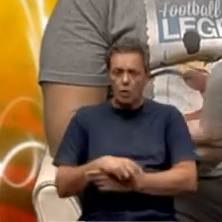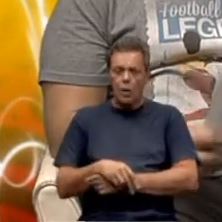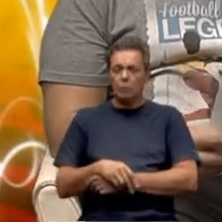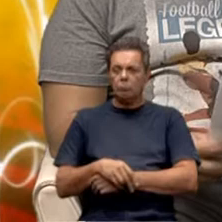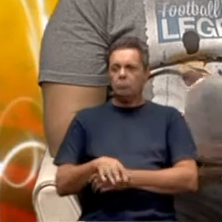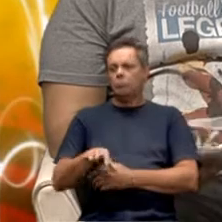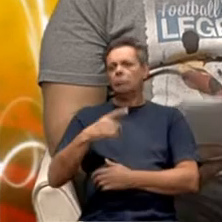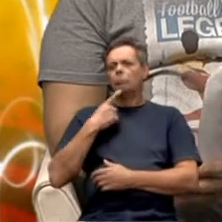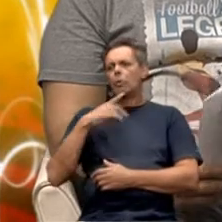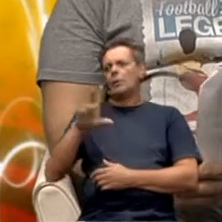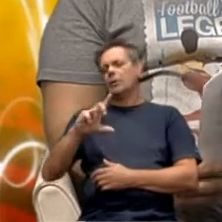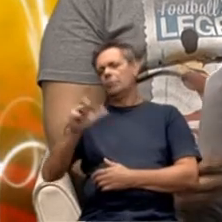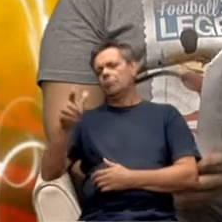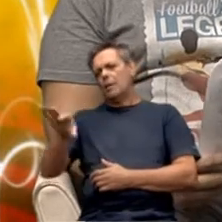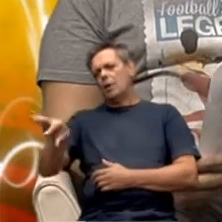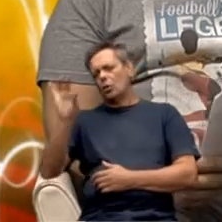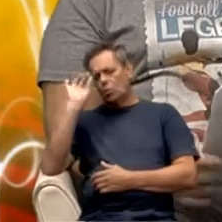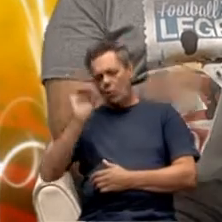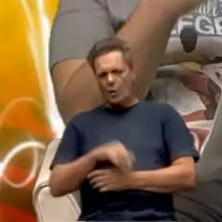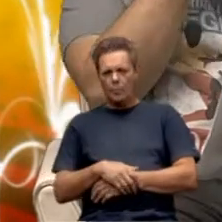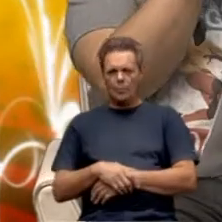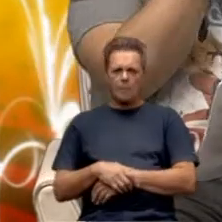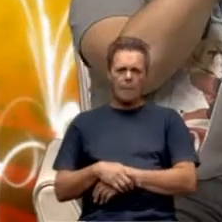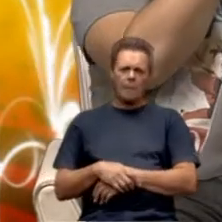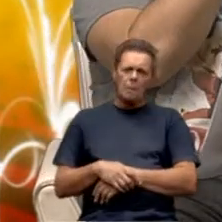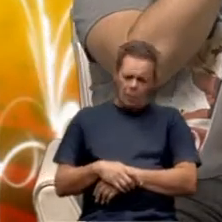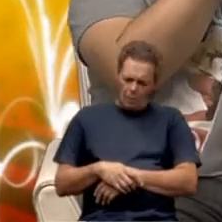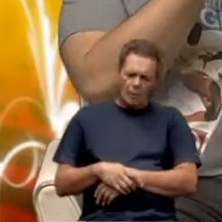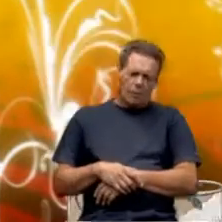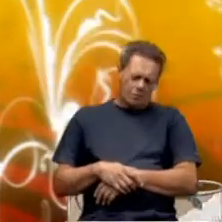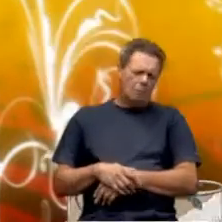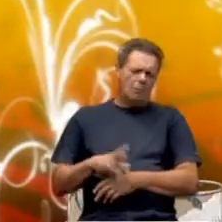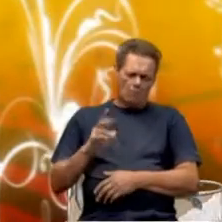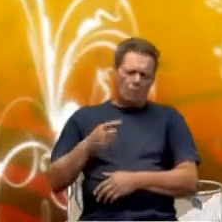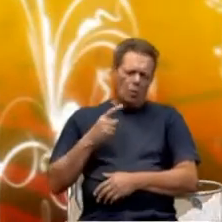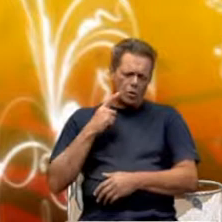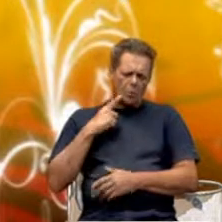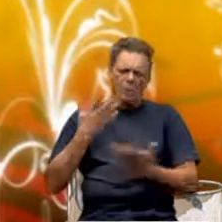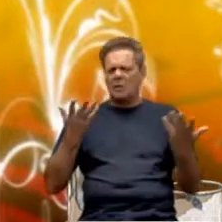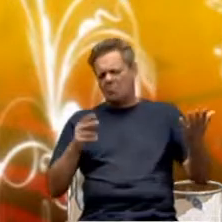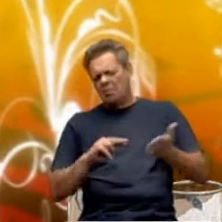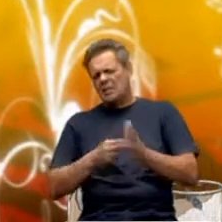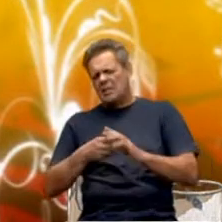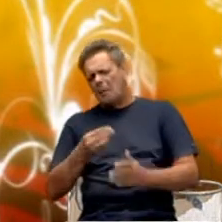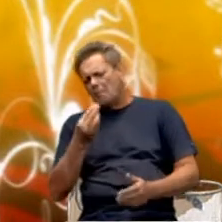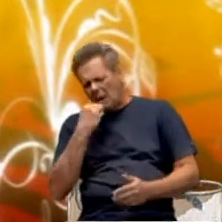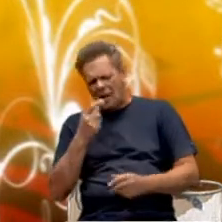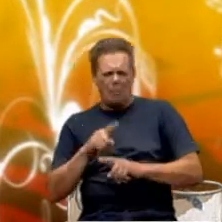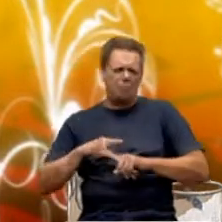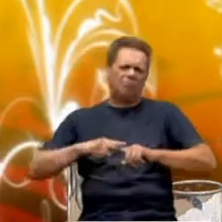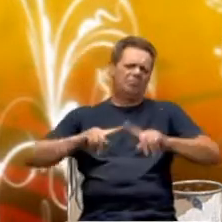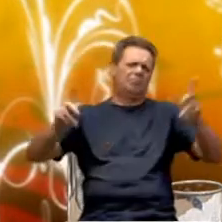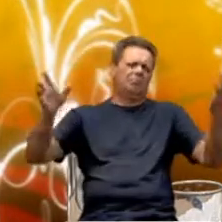drugo isprobavati. Uz to lako može probati neke zdravu sistem prehrane. I takve ste radionice imali gore?